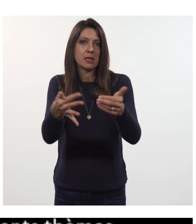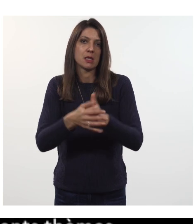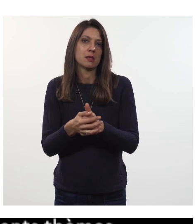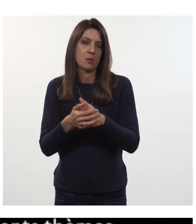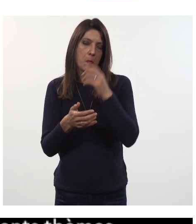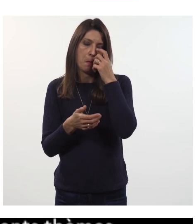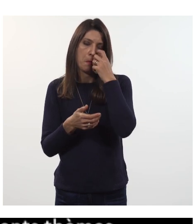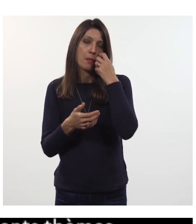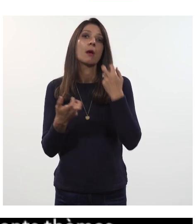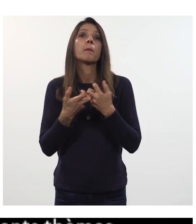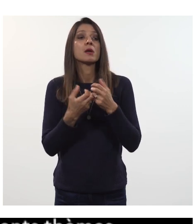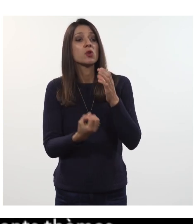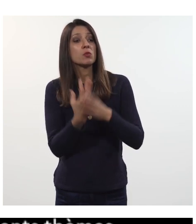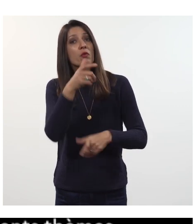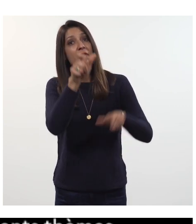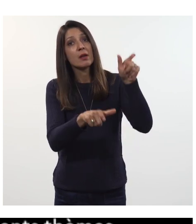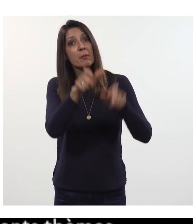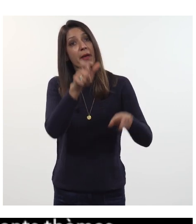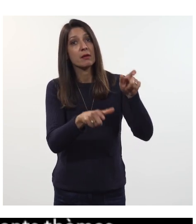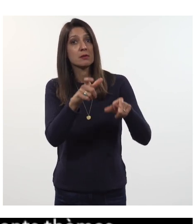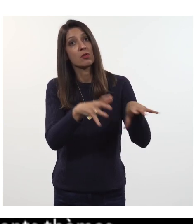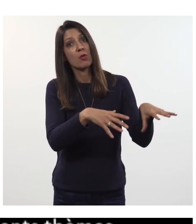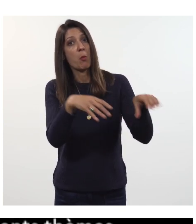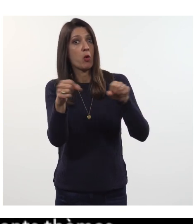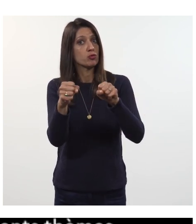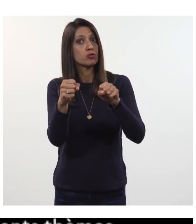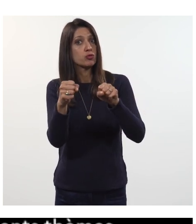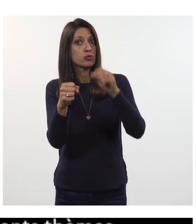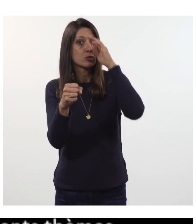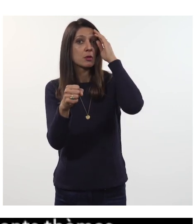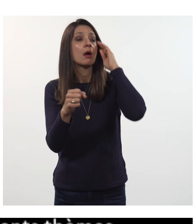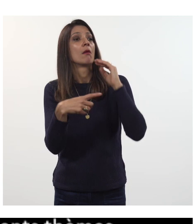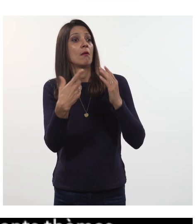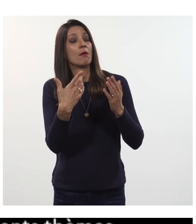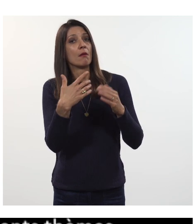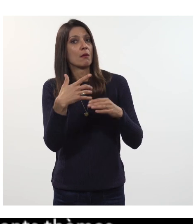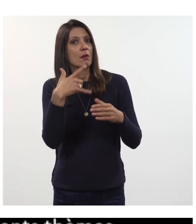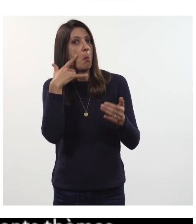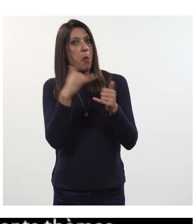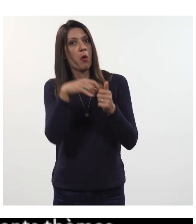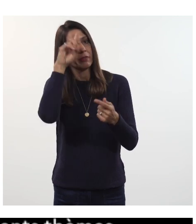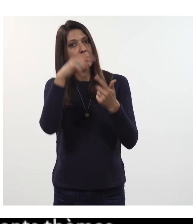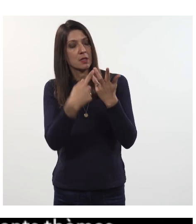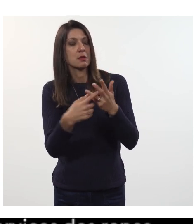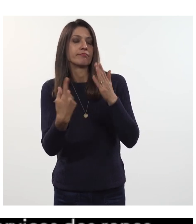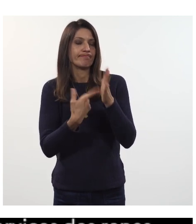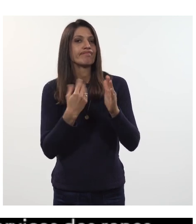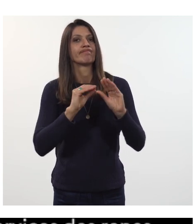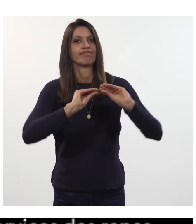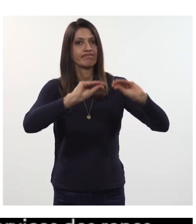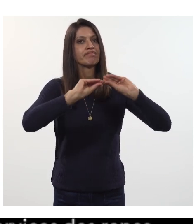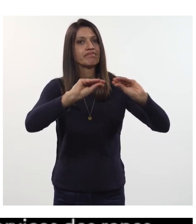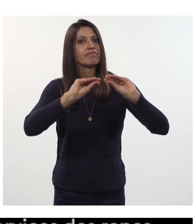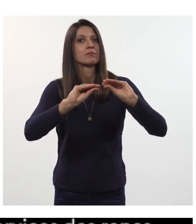permet, quand il y a des nouveaux professionnels dans les établissements, de resensibiliser sur différents sujets les